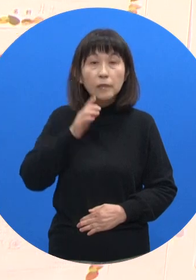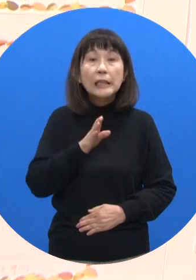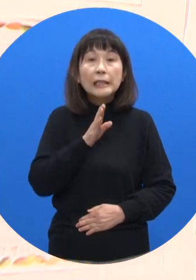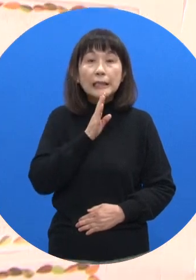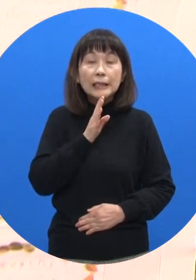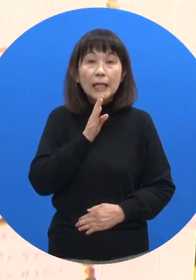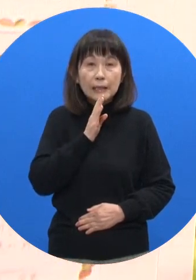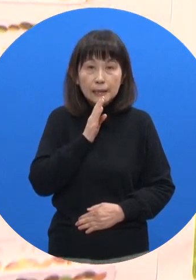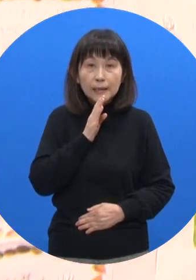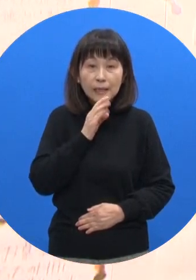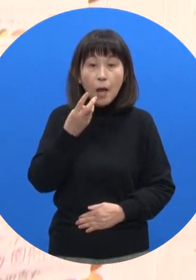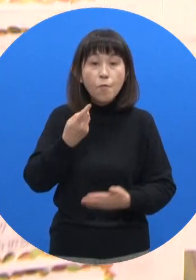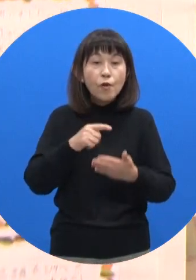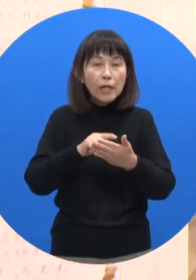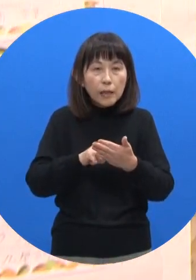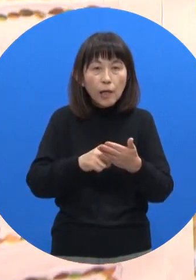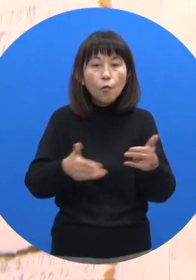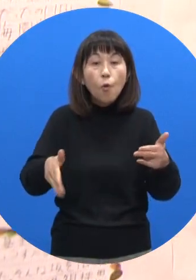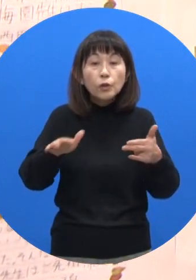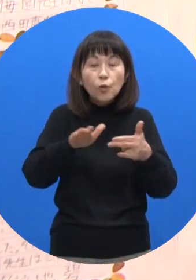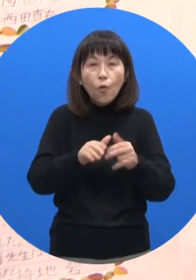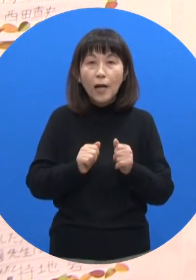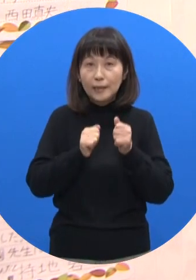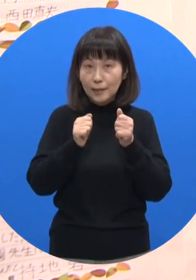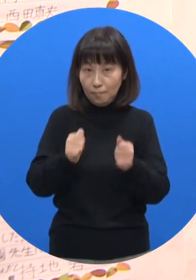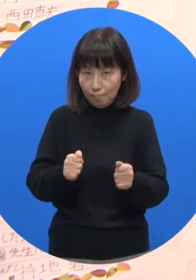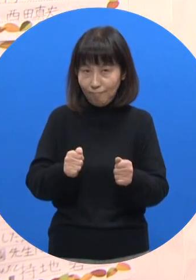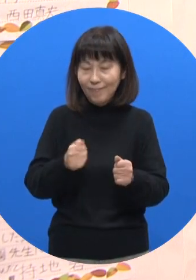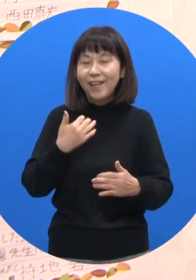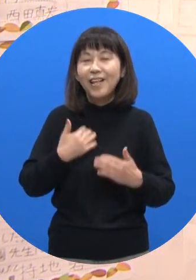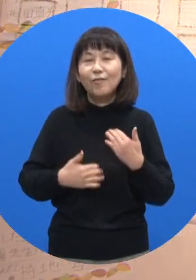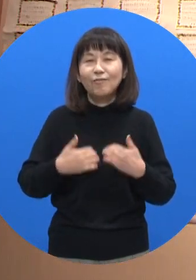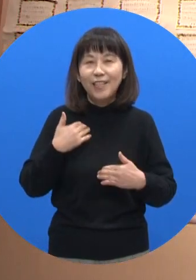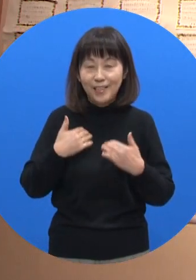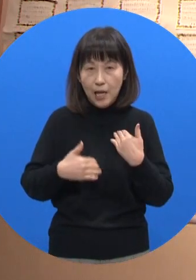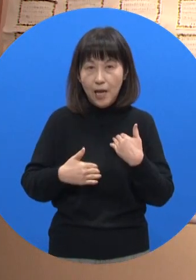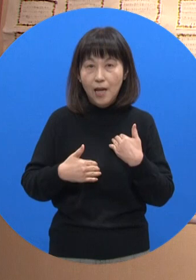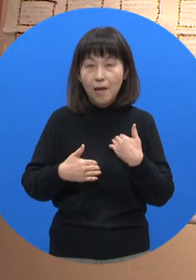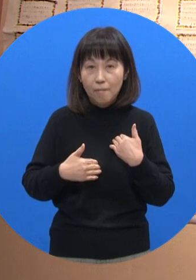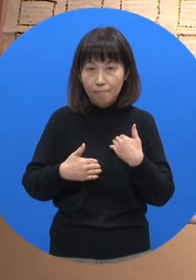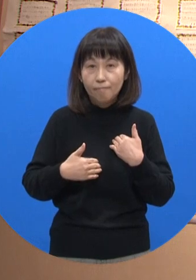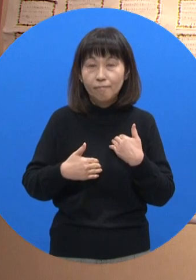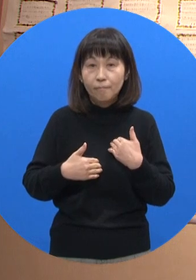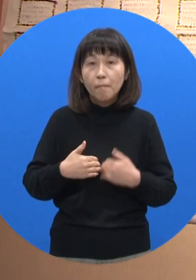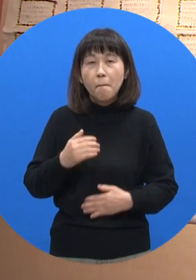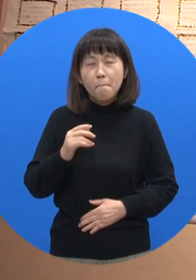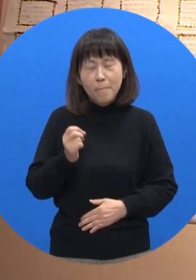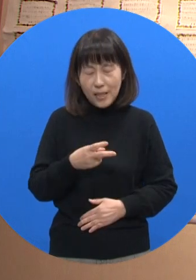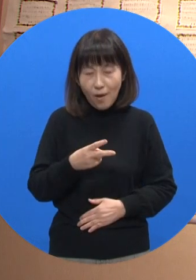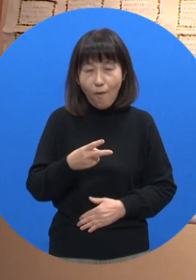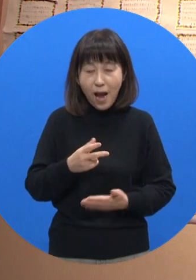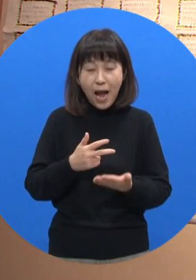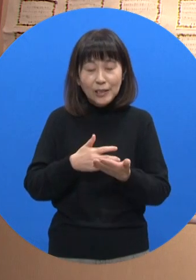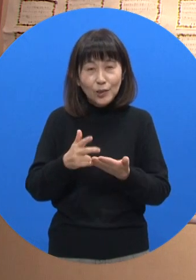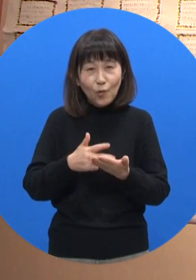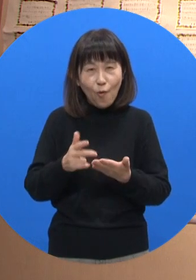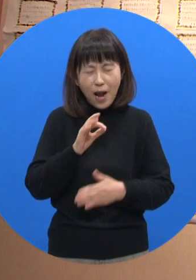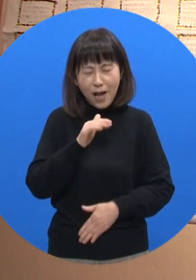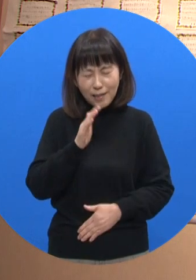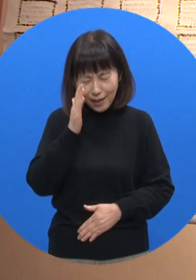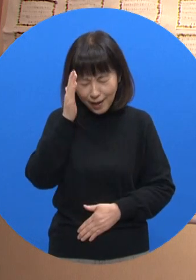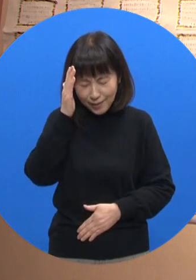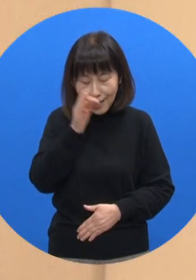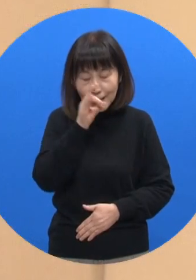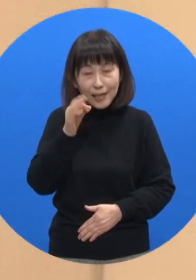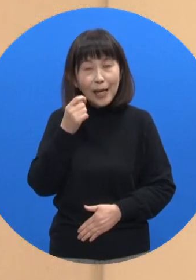でバイエン先生の資料館に行ったり、そういうことは楽しかったり、なかなか思ってるような資料が見つけられな